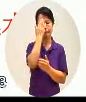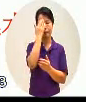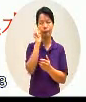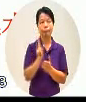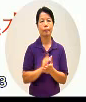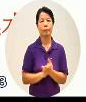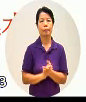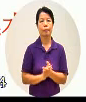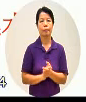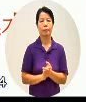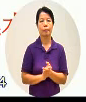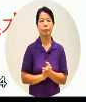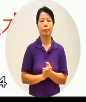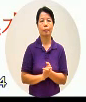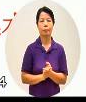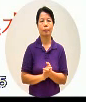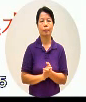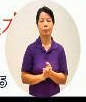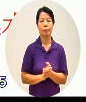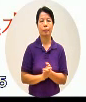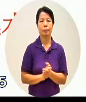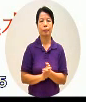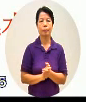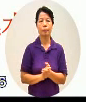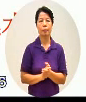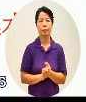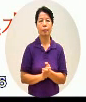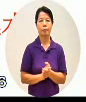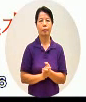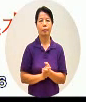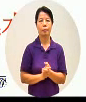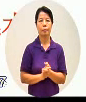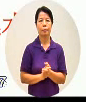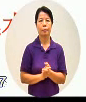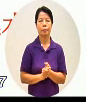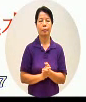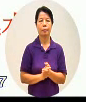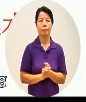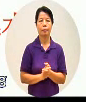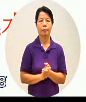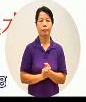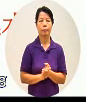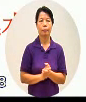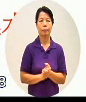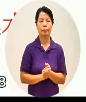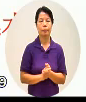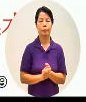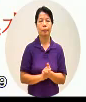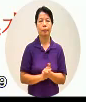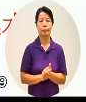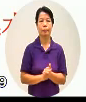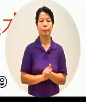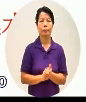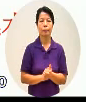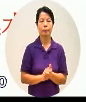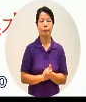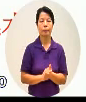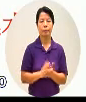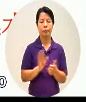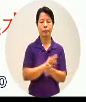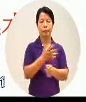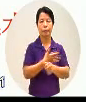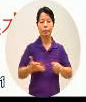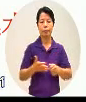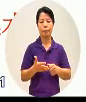么啊？我只好笑哦，原来是没有你有啦，哦，但是我看直接秀出来比较快啊。爱河